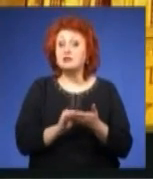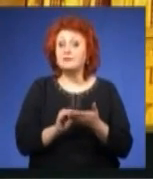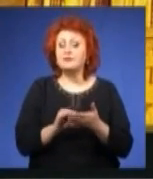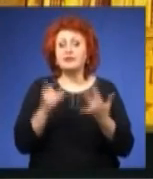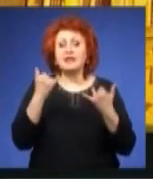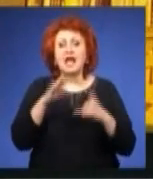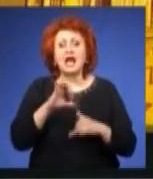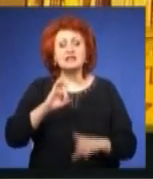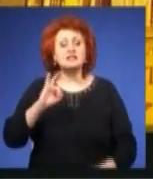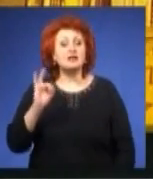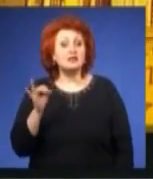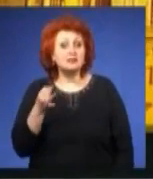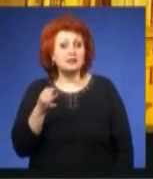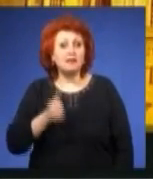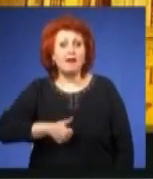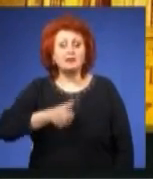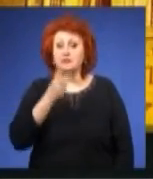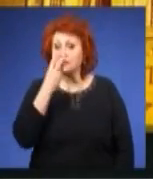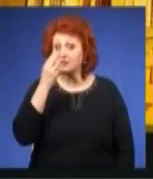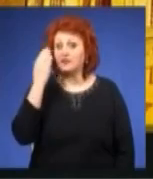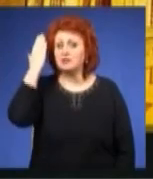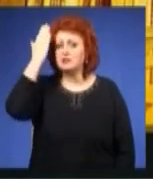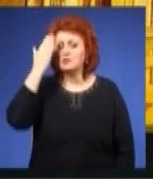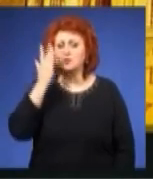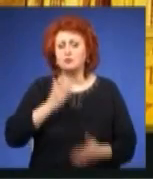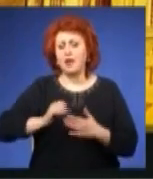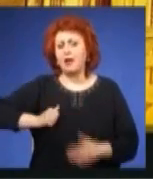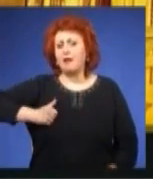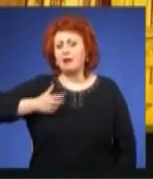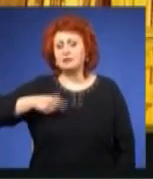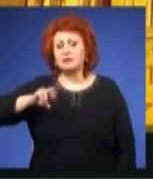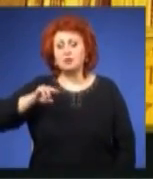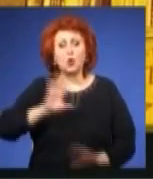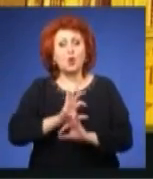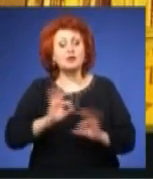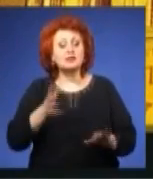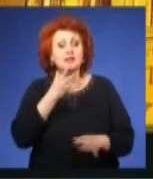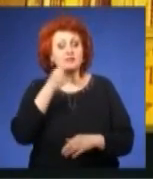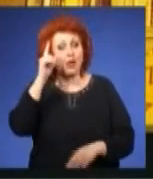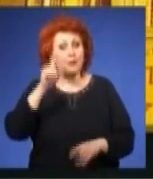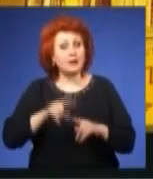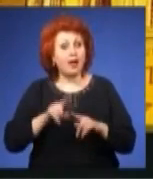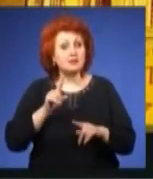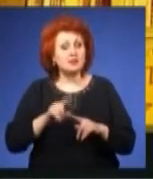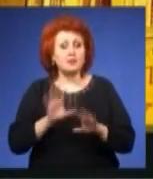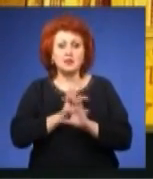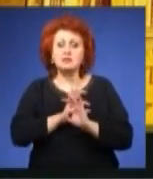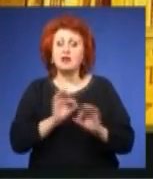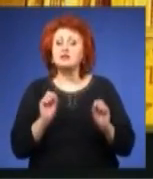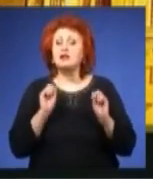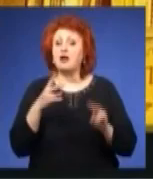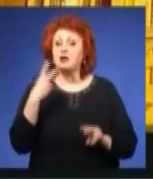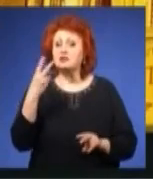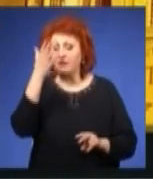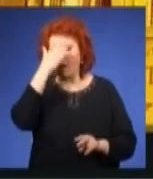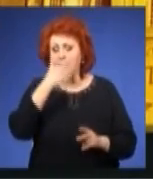Писание. Преподобный Арсений Великий однажды видел сон, изображавший гордыню. Он рассказал его своим братьям. Рассказал